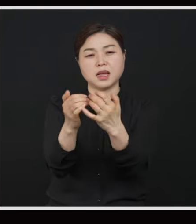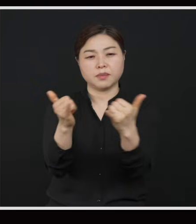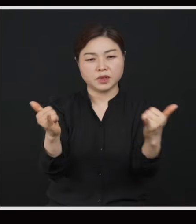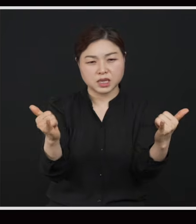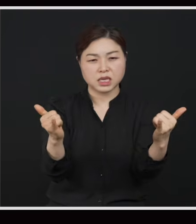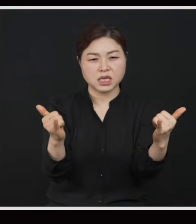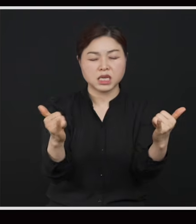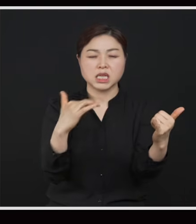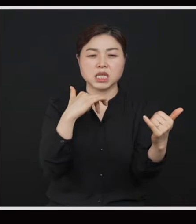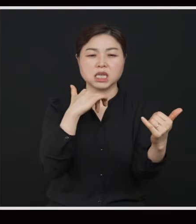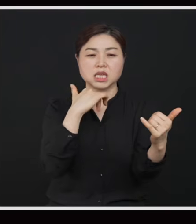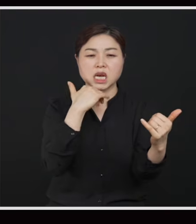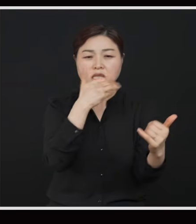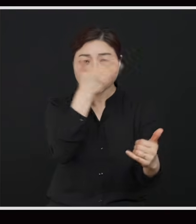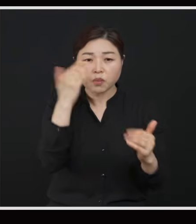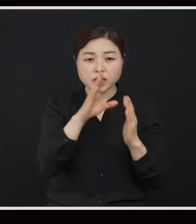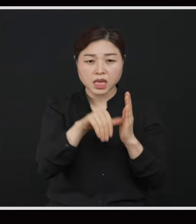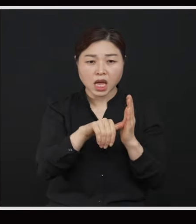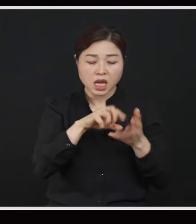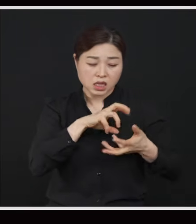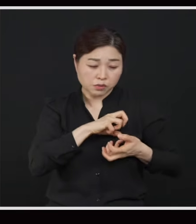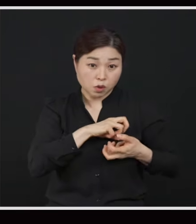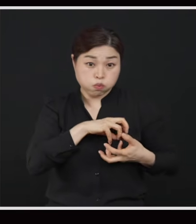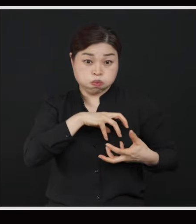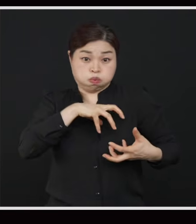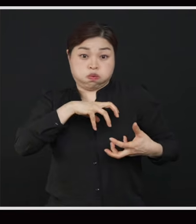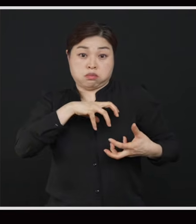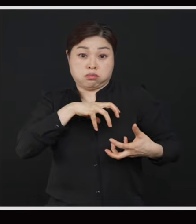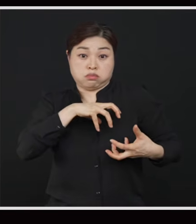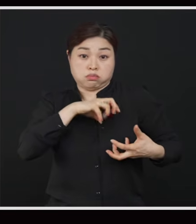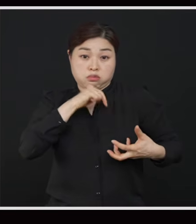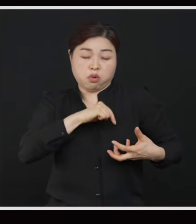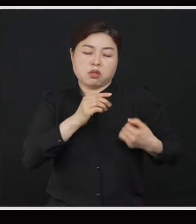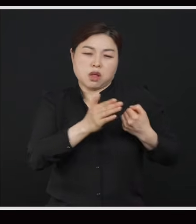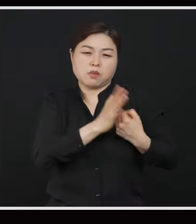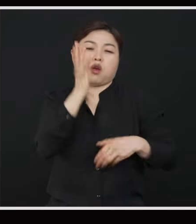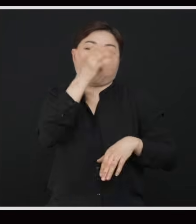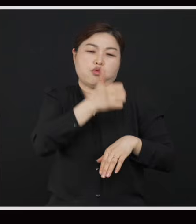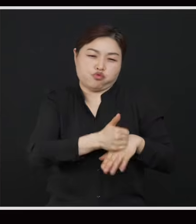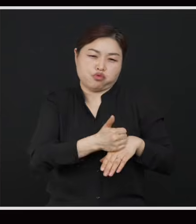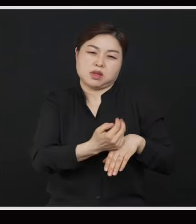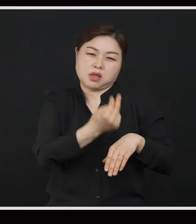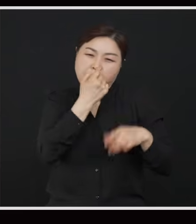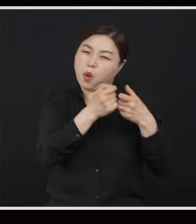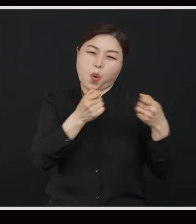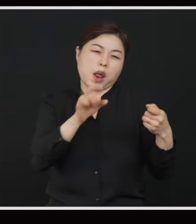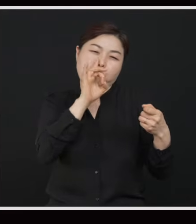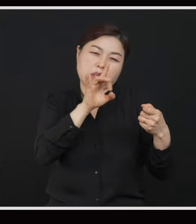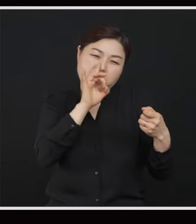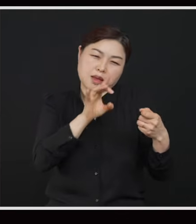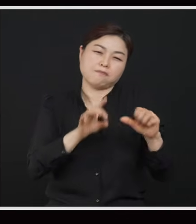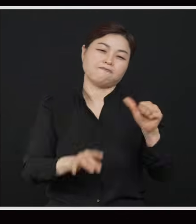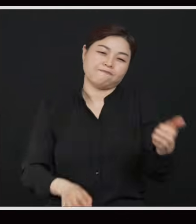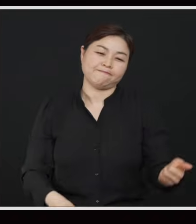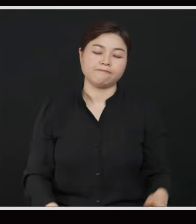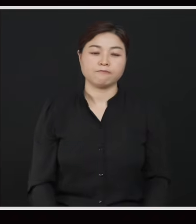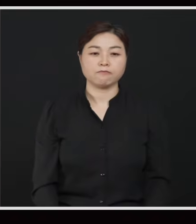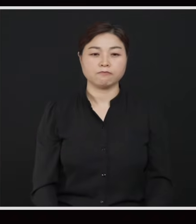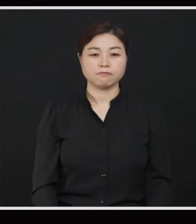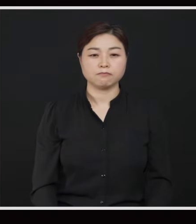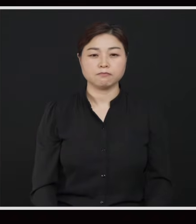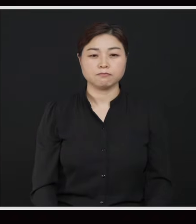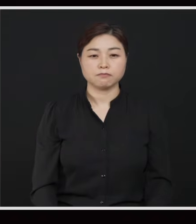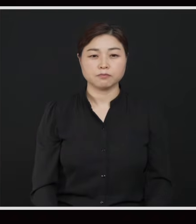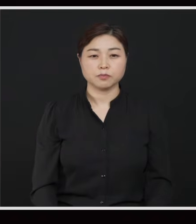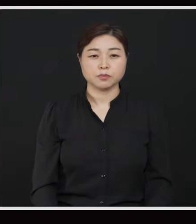사람들이 젊은 나이에 심장이 너무 비대해지고 이런 문제로 해가지고 오래 살지를 못합니다.